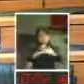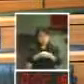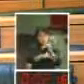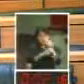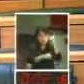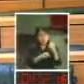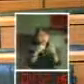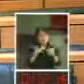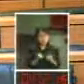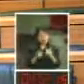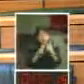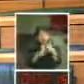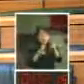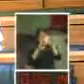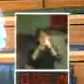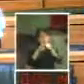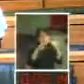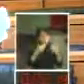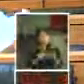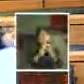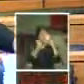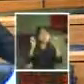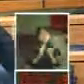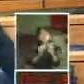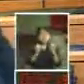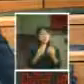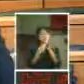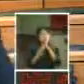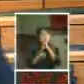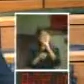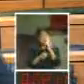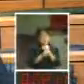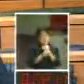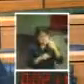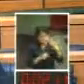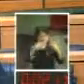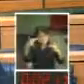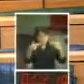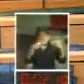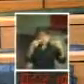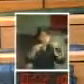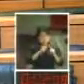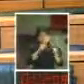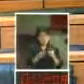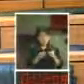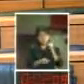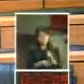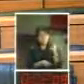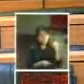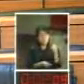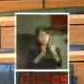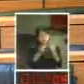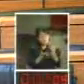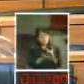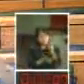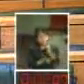ไม่มีเลยนั่นแสดงให้เห็นว่าถ้ามี CCTV ลงไปในพื้นที่จังหวัดชายแดนภาคใต้หนึ่งท่านจะต้องไปติดตามว่ามีคุณภาพหรือ